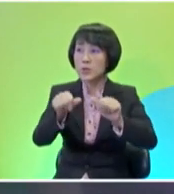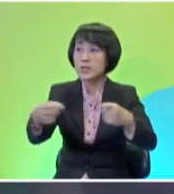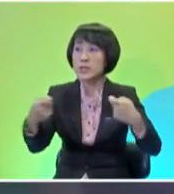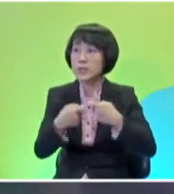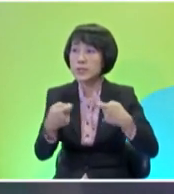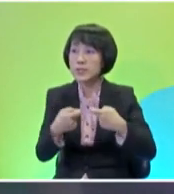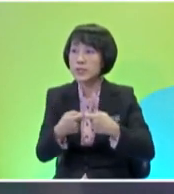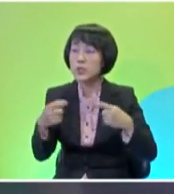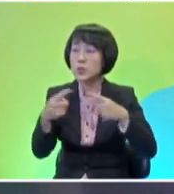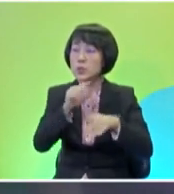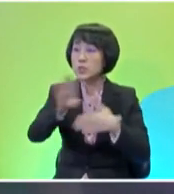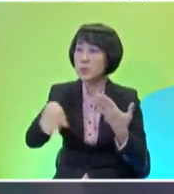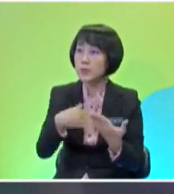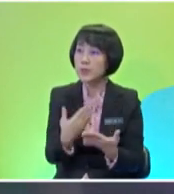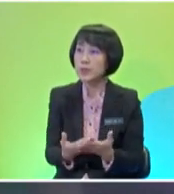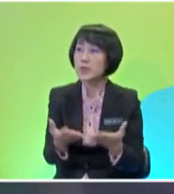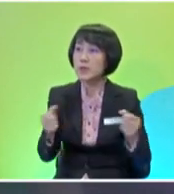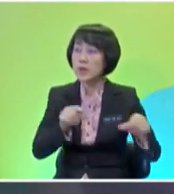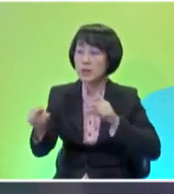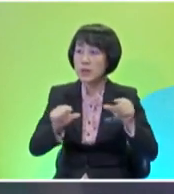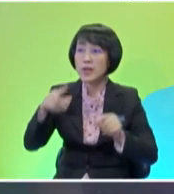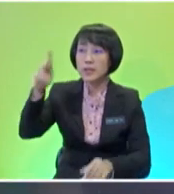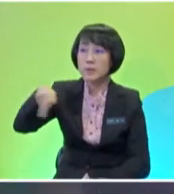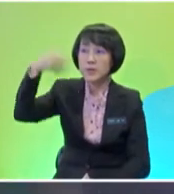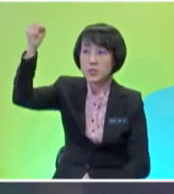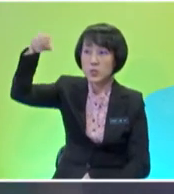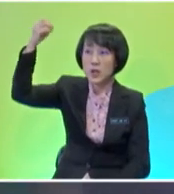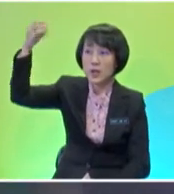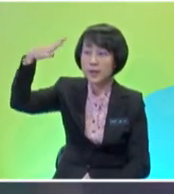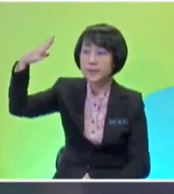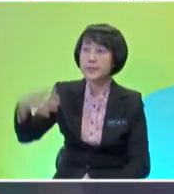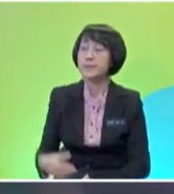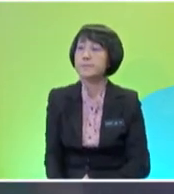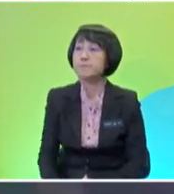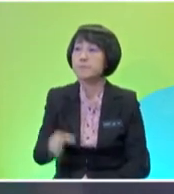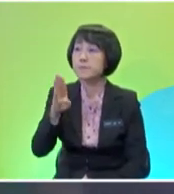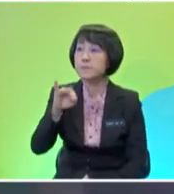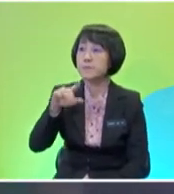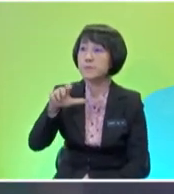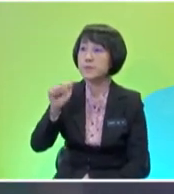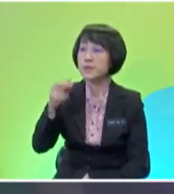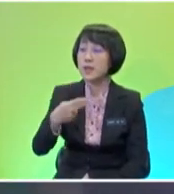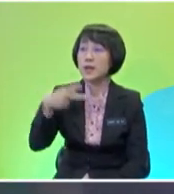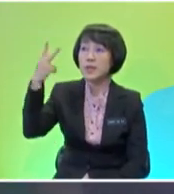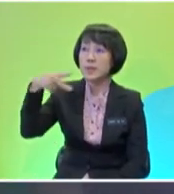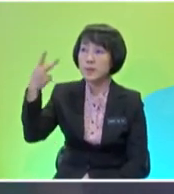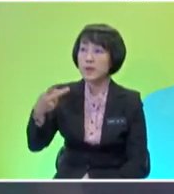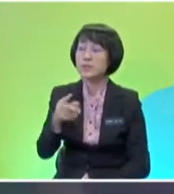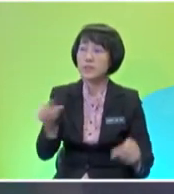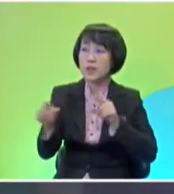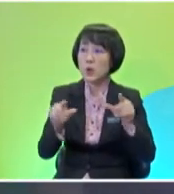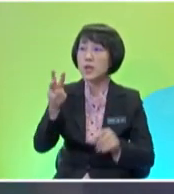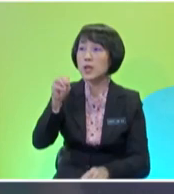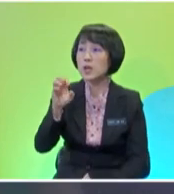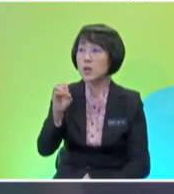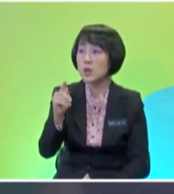arus elektrik kepada semua tu maksudnya dia nak gerakkan kipas solar. Betul. Untuk kipas tersebut, bilah kipas. Okey, bilah kipas tu digerakkan oleh apa? Ialah motor. Motor. Okey, jadi kita